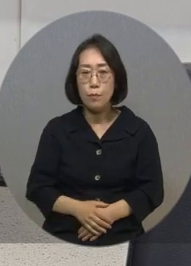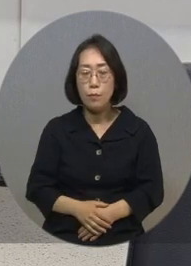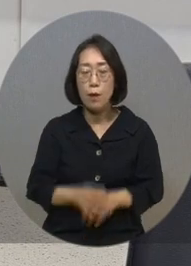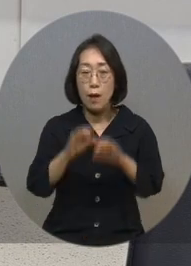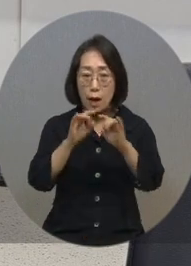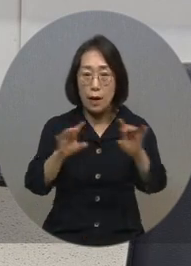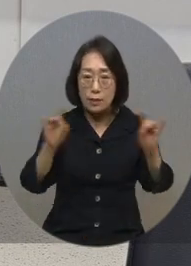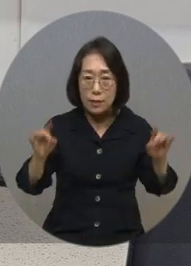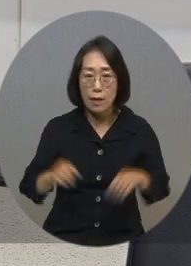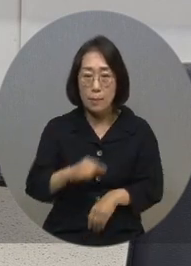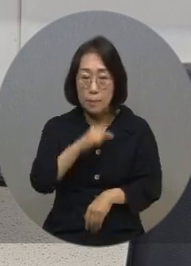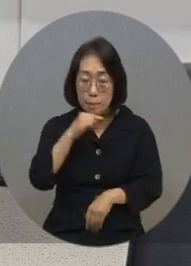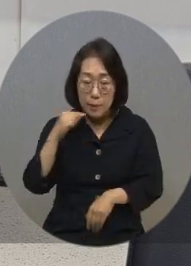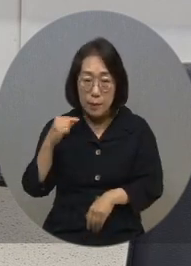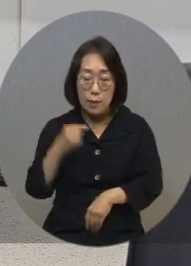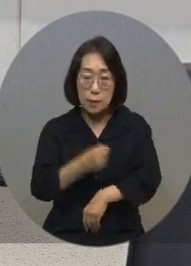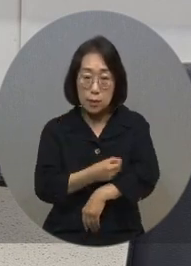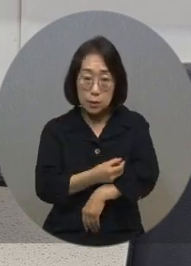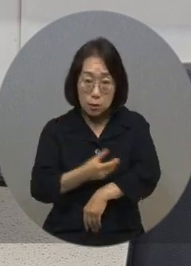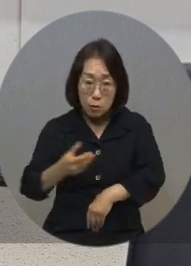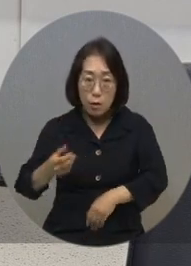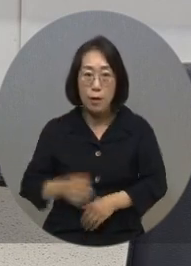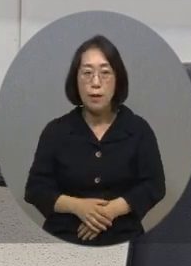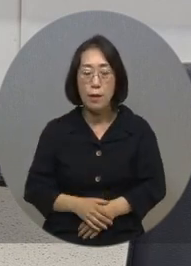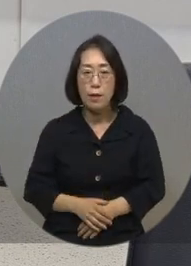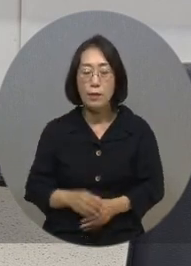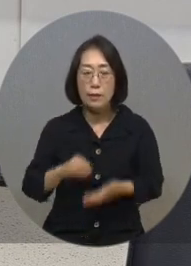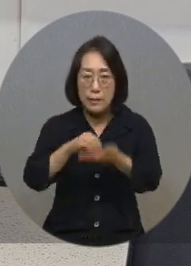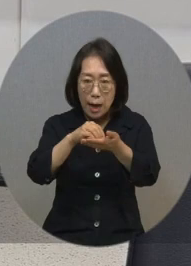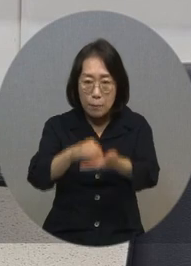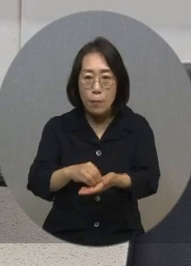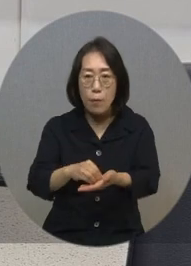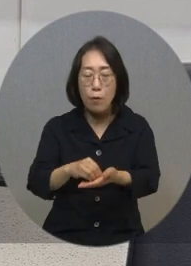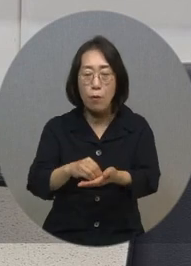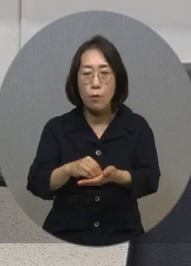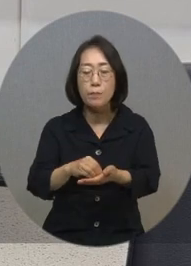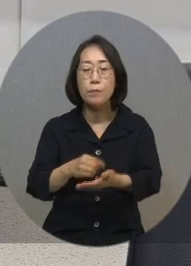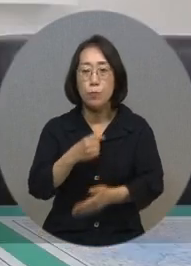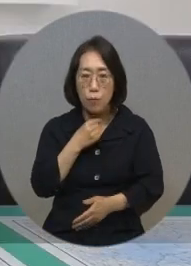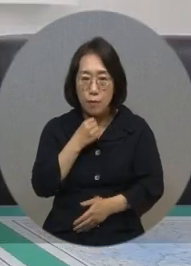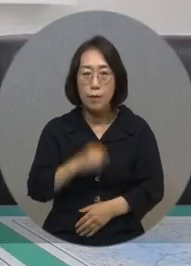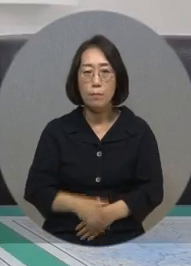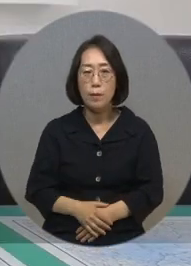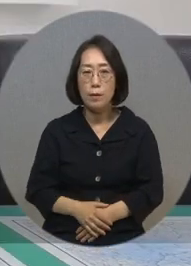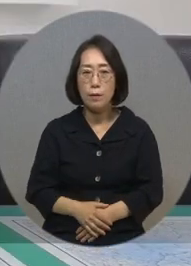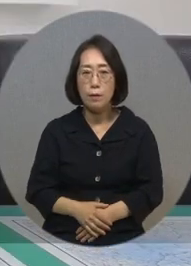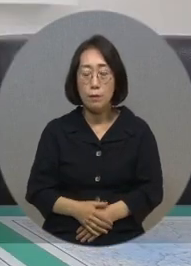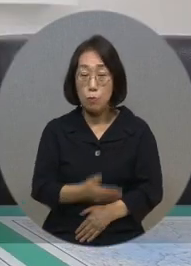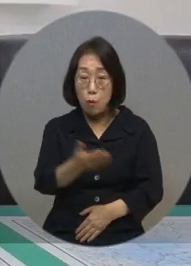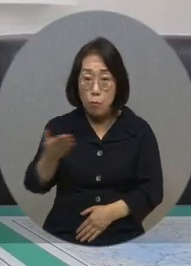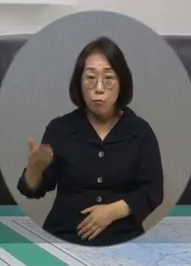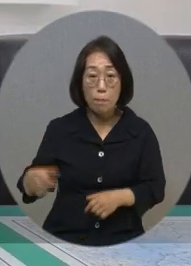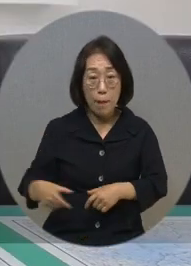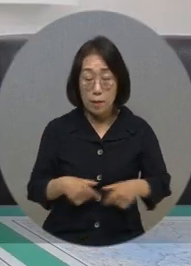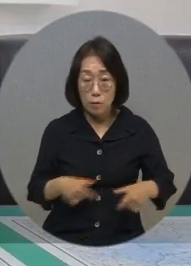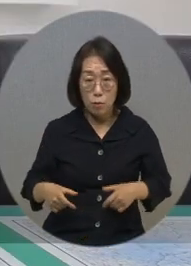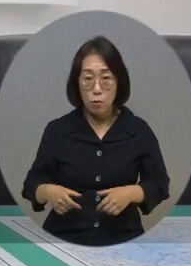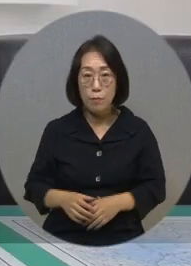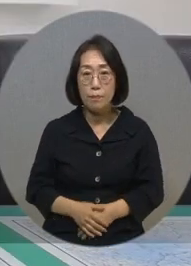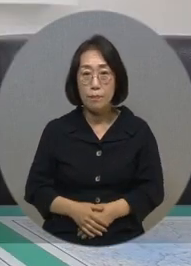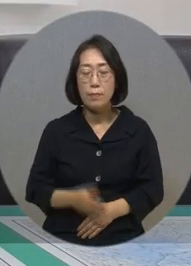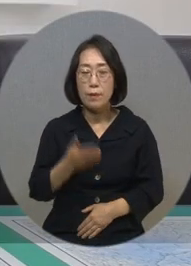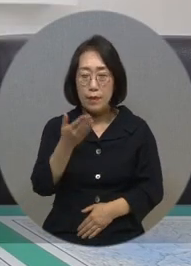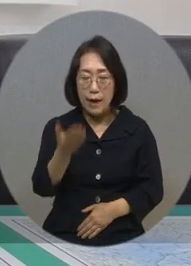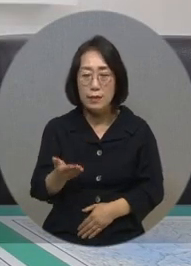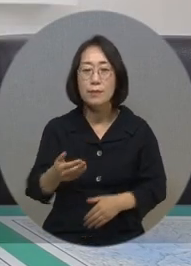모두가 헌혈에 적극적으로 어 동참해 주시기를 바랍니다 예 헌혈 아직도 망설이시나요